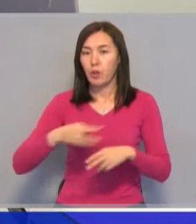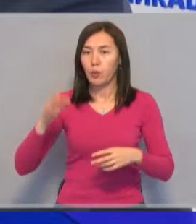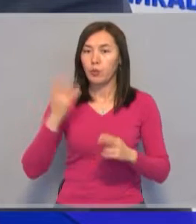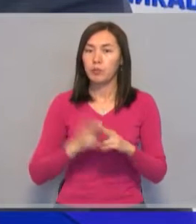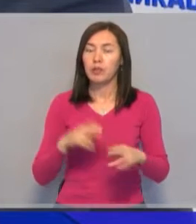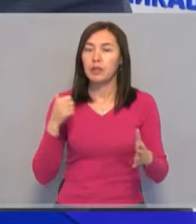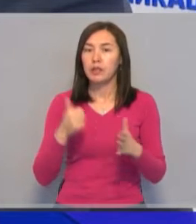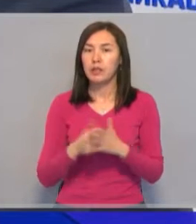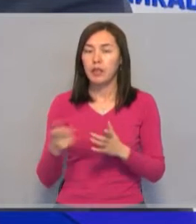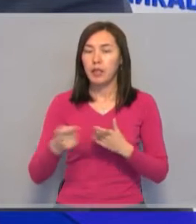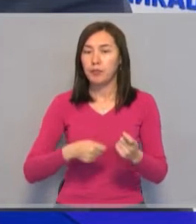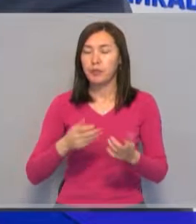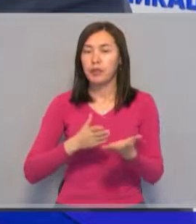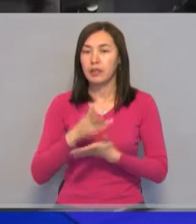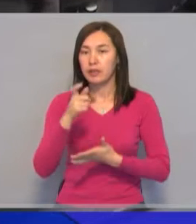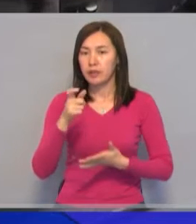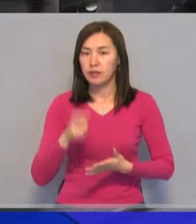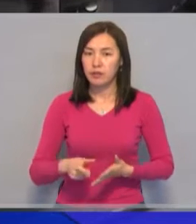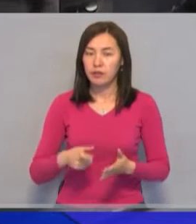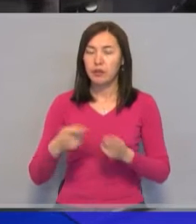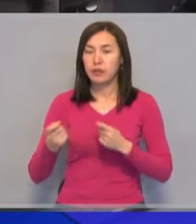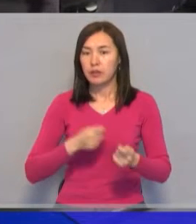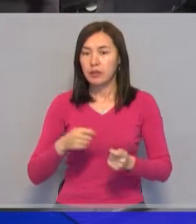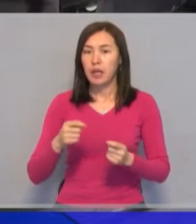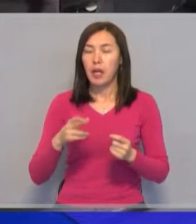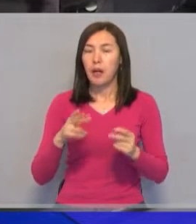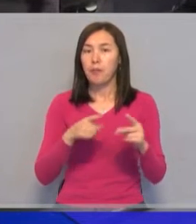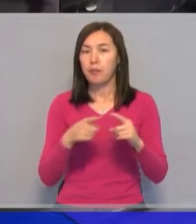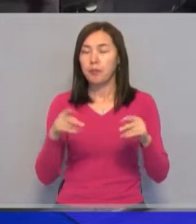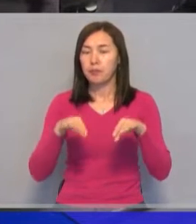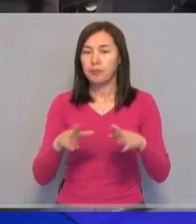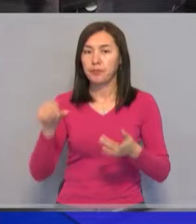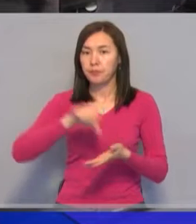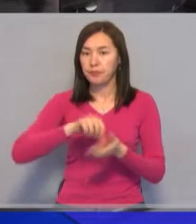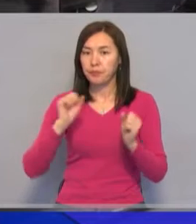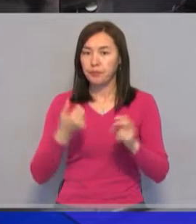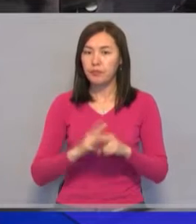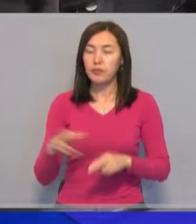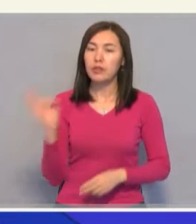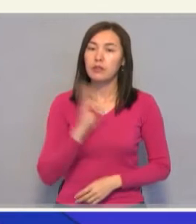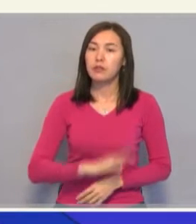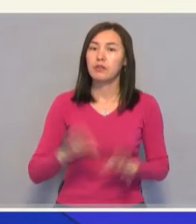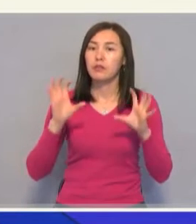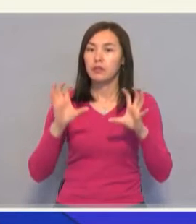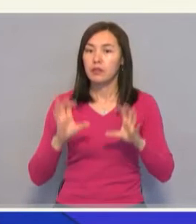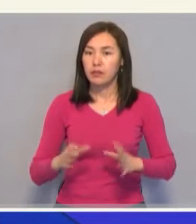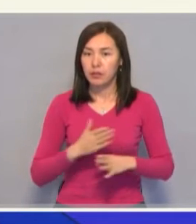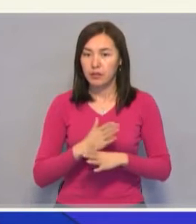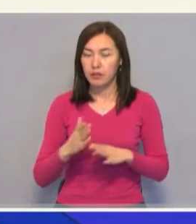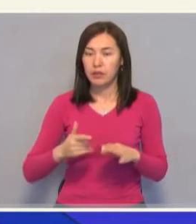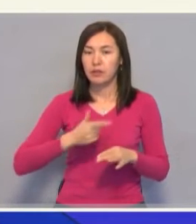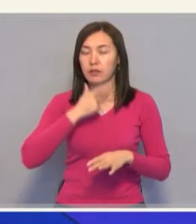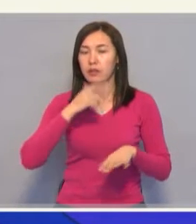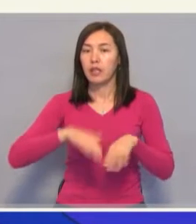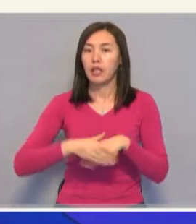беріледі. Бұған қоса департамент қызметкерлері әкімшілік процессуалдық шешімдерге қатыса алады. Тұтынушылардың құқығын қорғау саласындағы